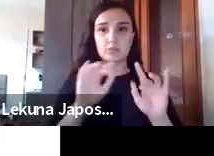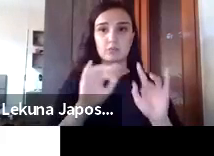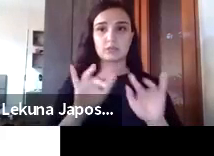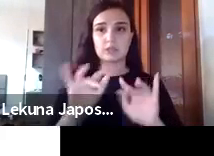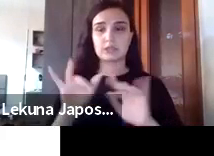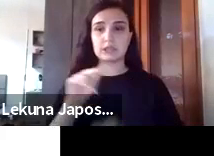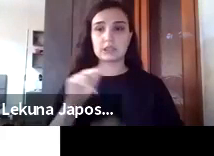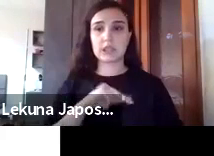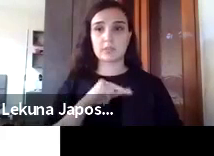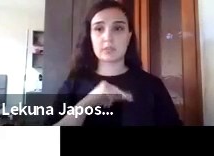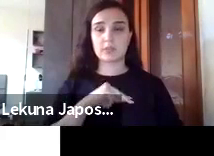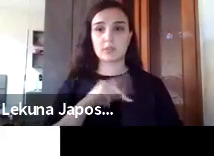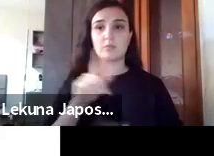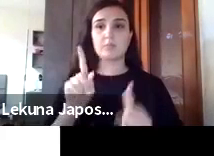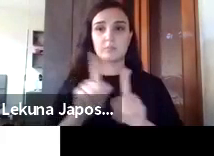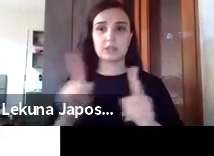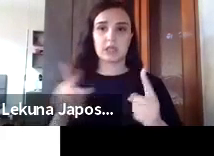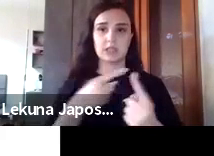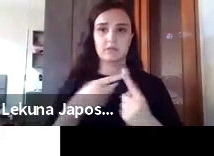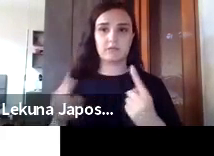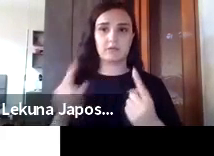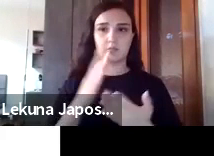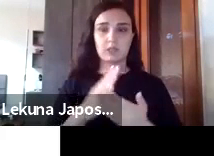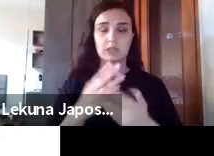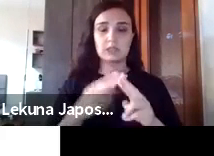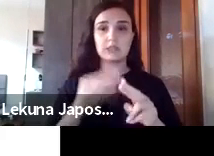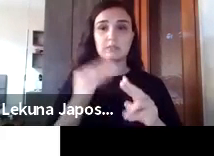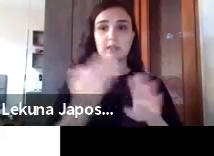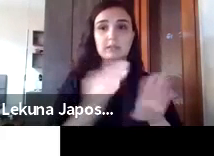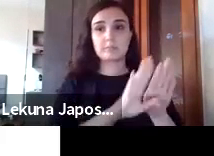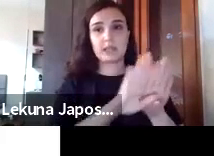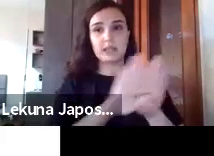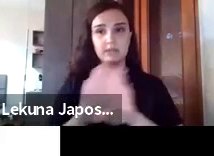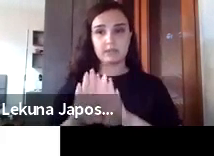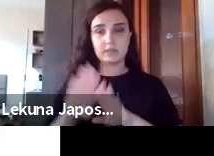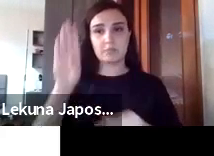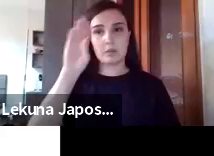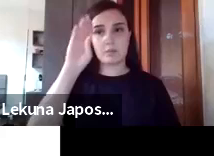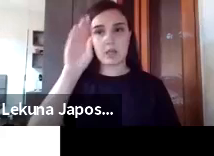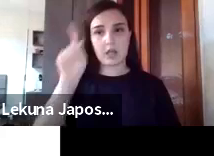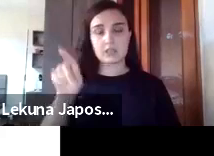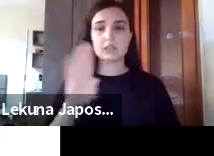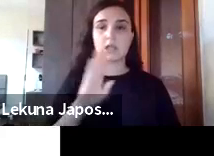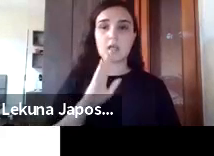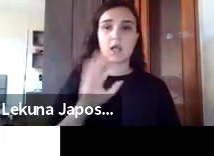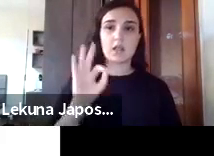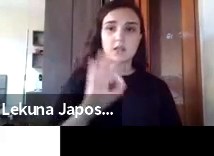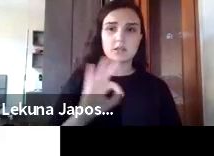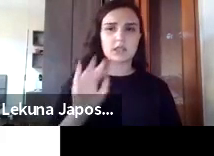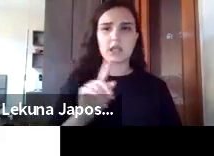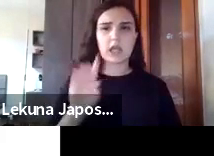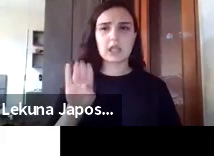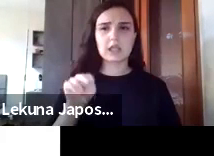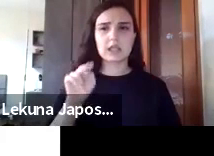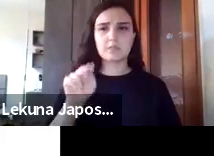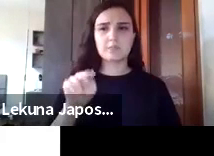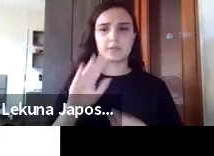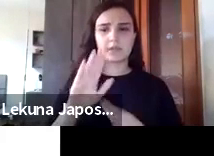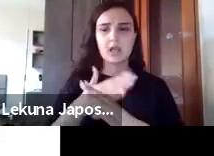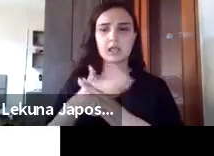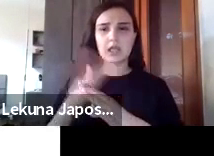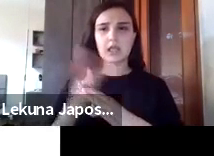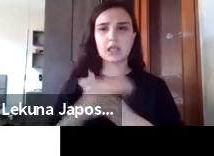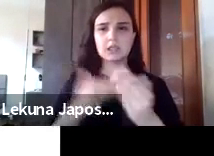საოჯახო საქმიანობებიც განსხვავებული არის იმის მიხედვით, მამაკაცზე ვსაუბრობთ, ქალზე ვსაუბრობთ, რა ტიპის გადანაწილება